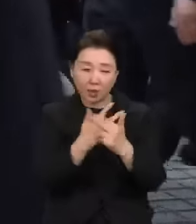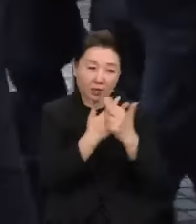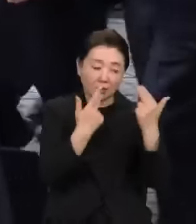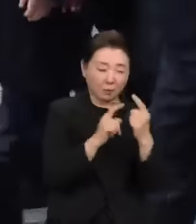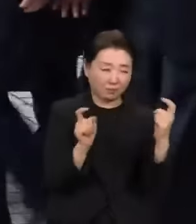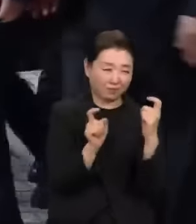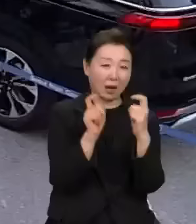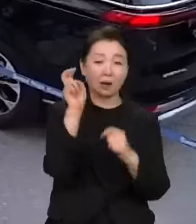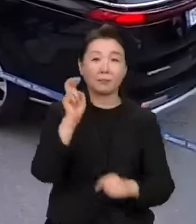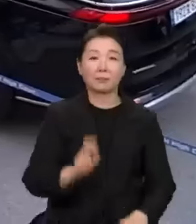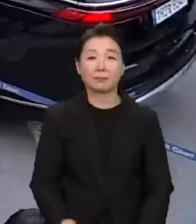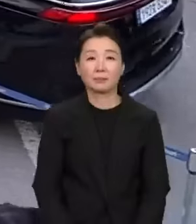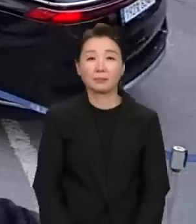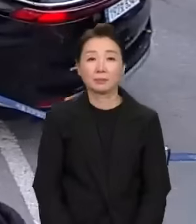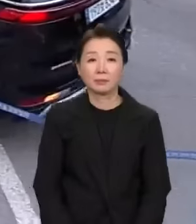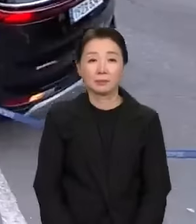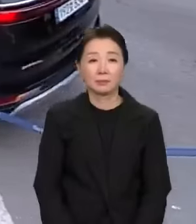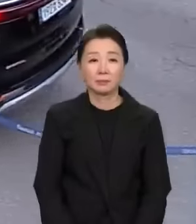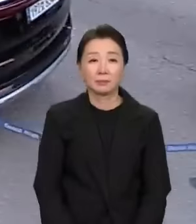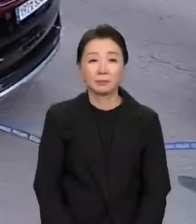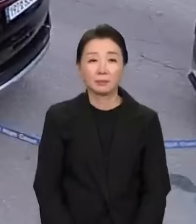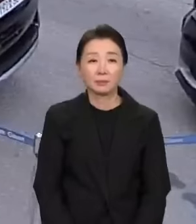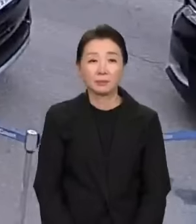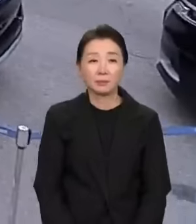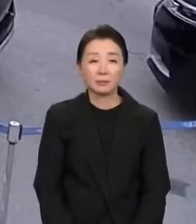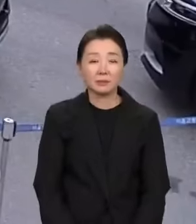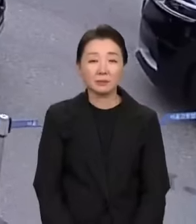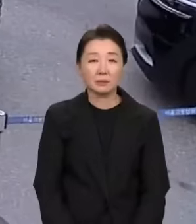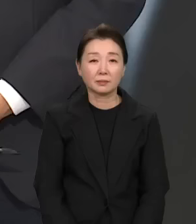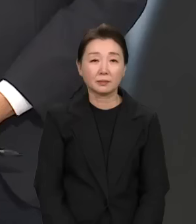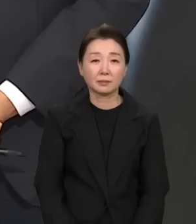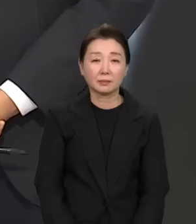공방이 예상됩니다. JTBC 여도현입니다.